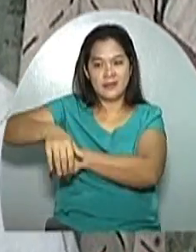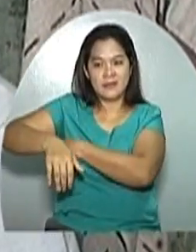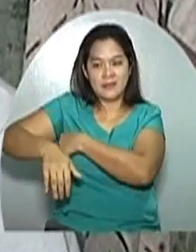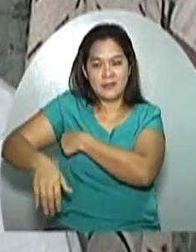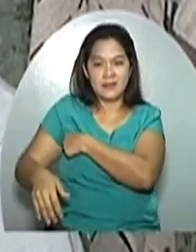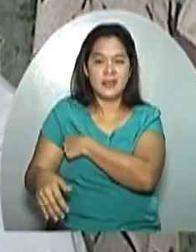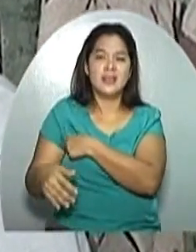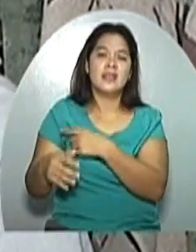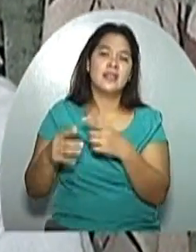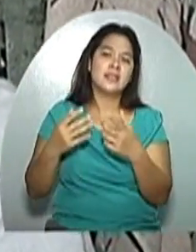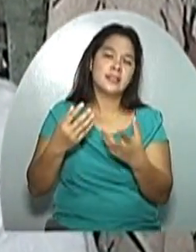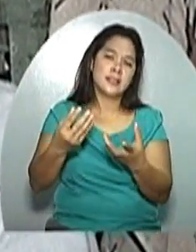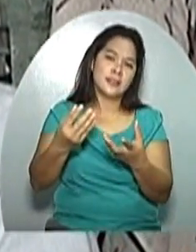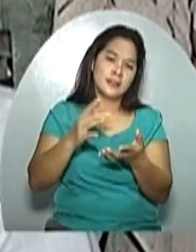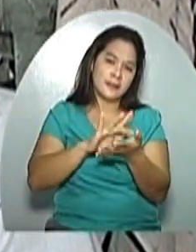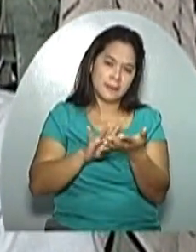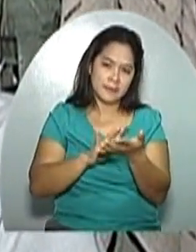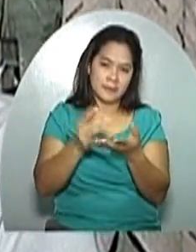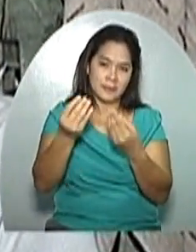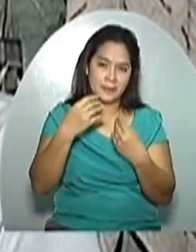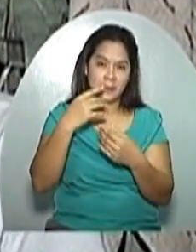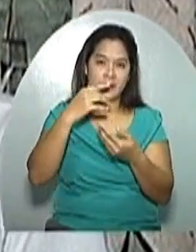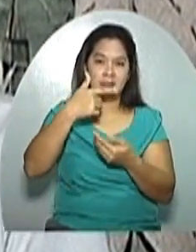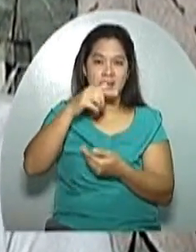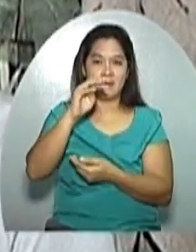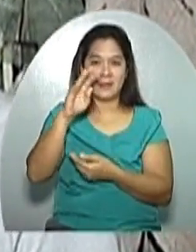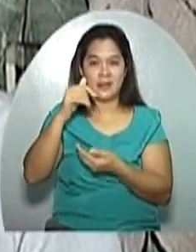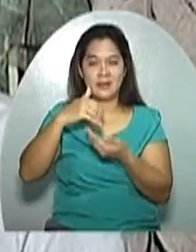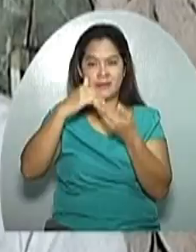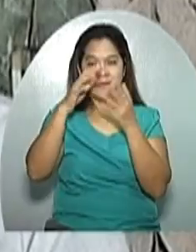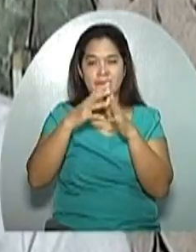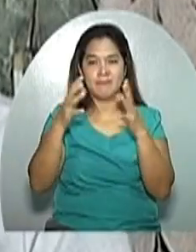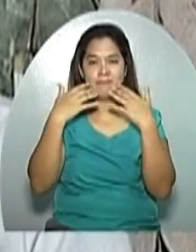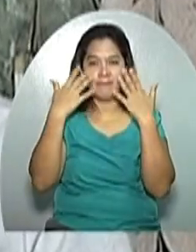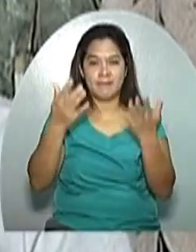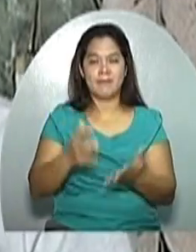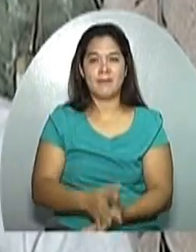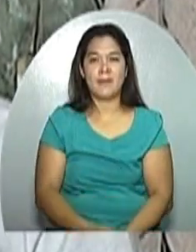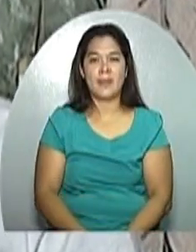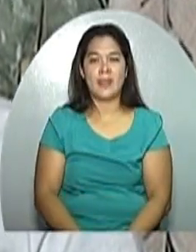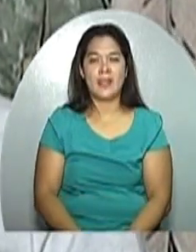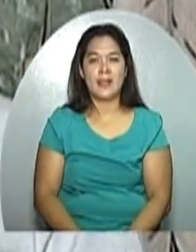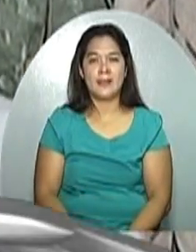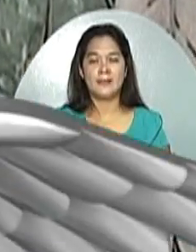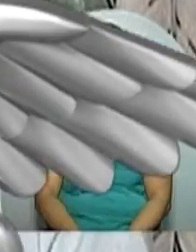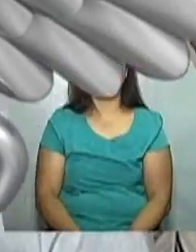na ito at sa mga gamot pong binigay sa akin ng Jamie. Kapwa ko, mahal ko, maraming salamat po.